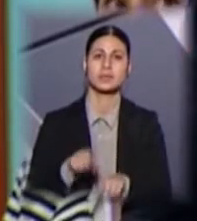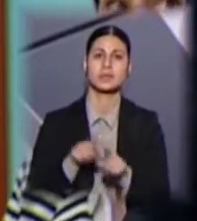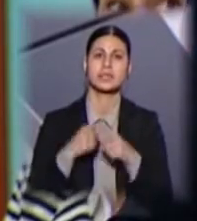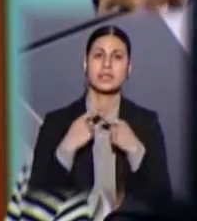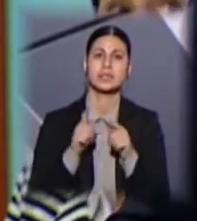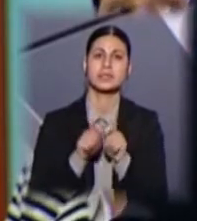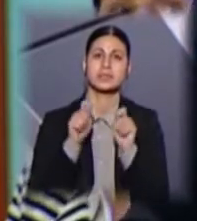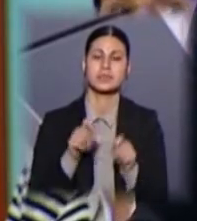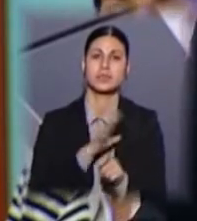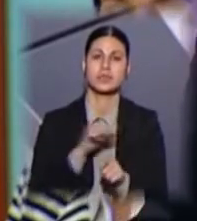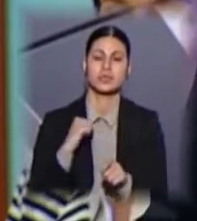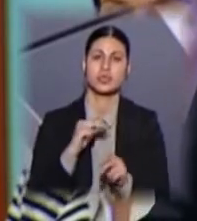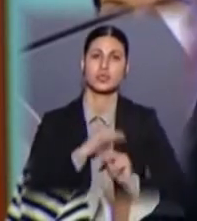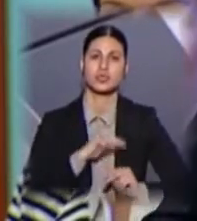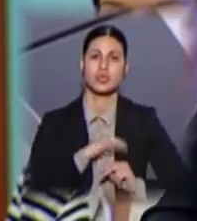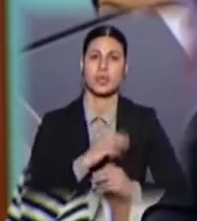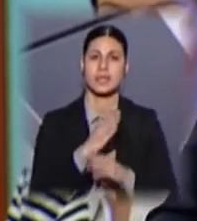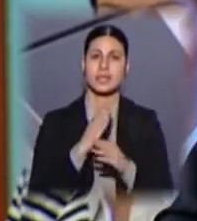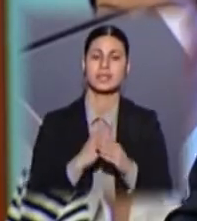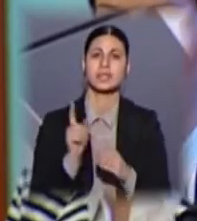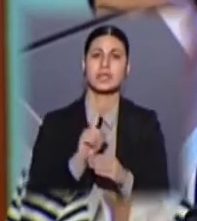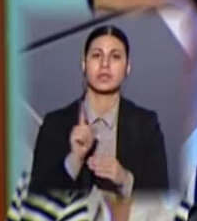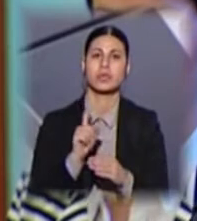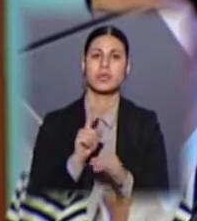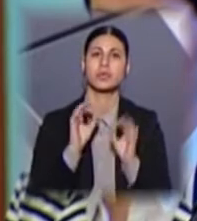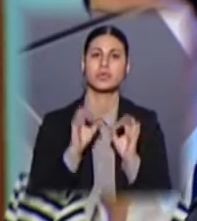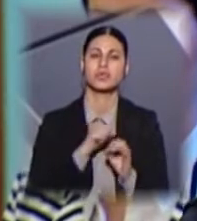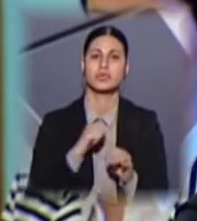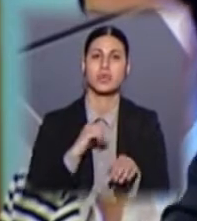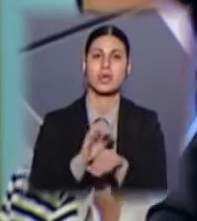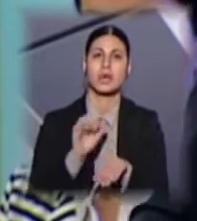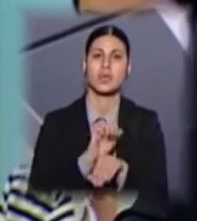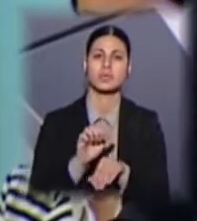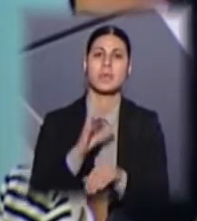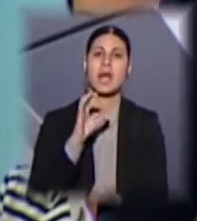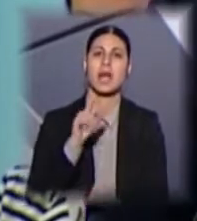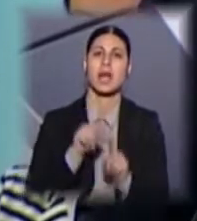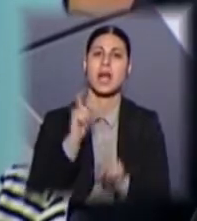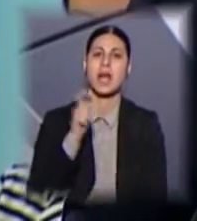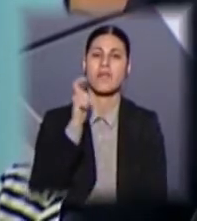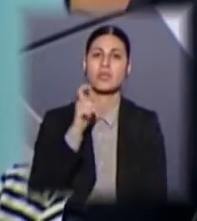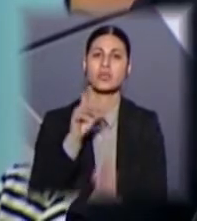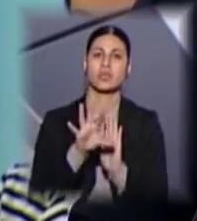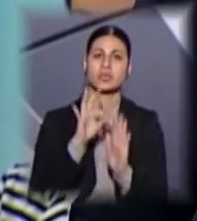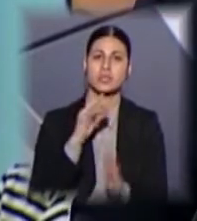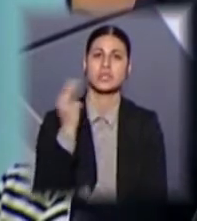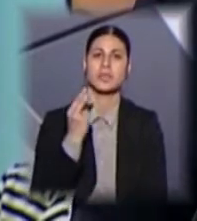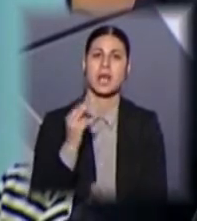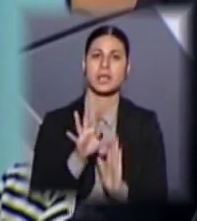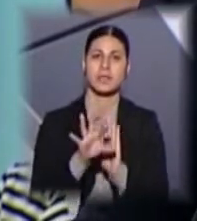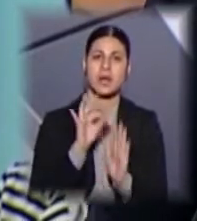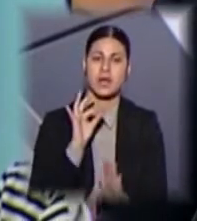შრომის ნაწილია, რომ კონკრეტული გამომცემელი ავტორ შეარჩევს, შეარჩევს მხატვარს,